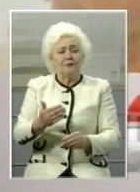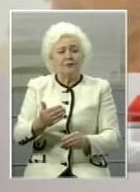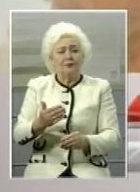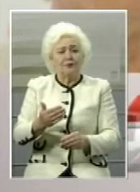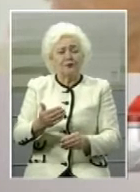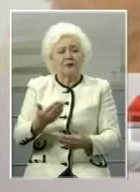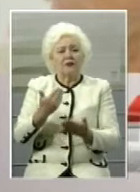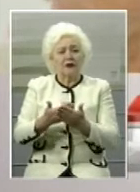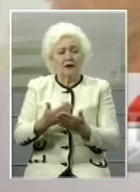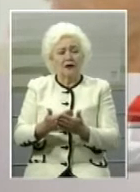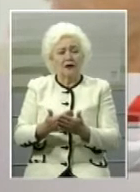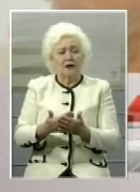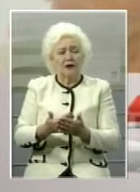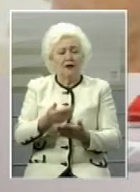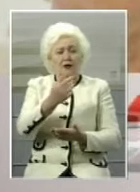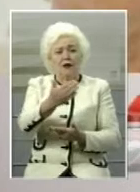підійти